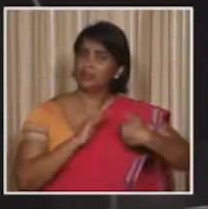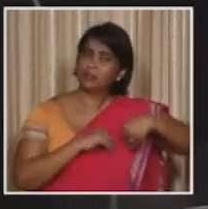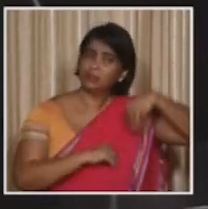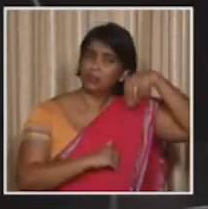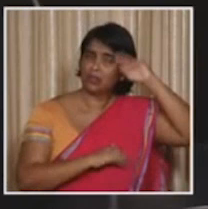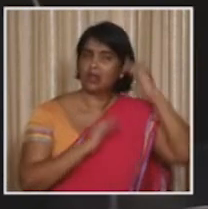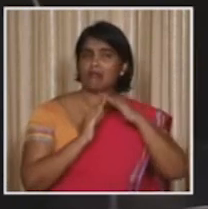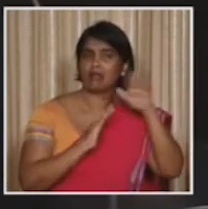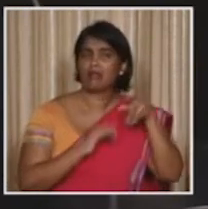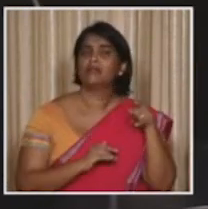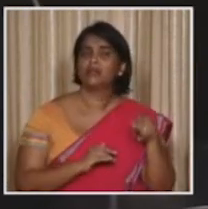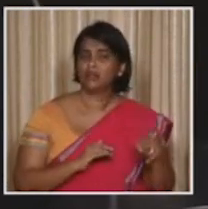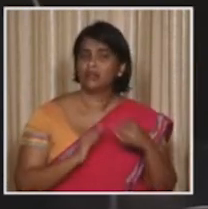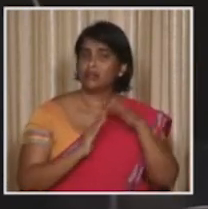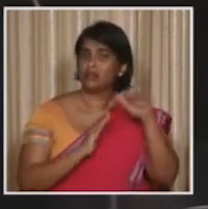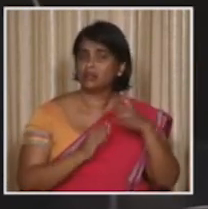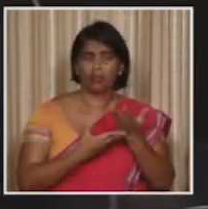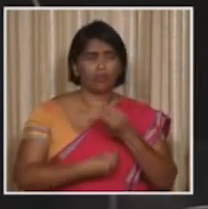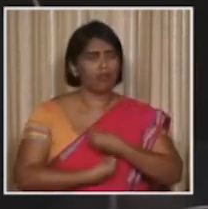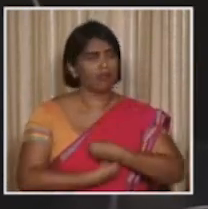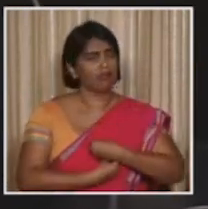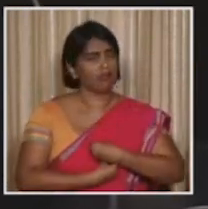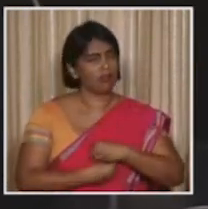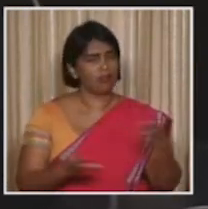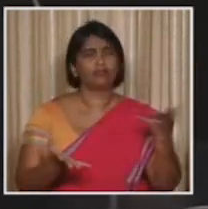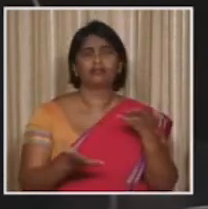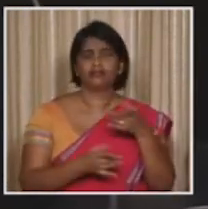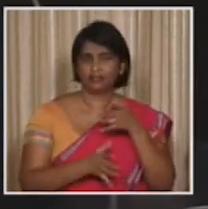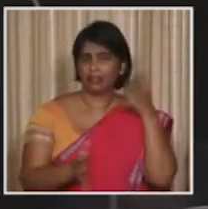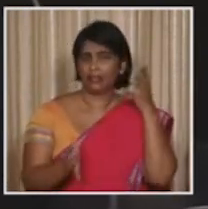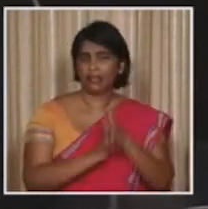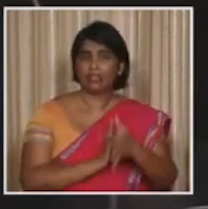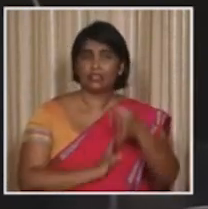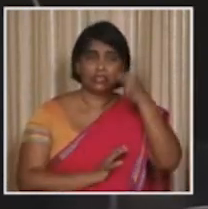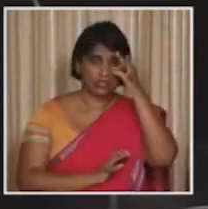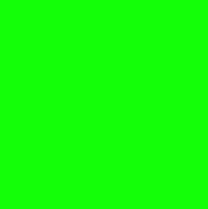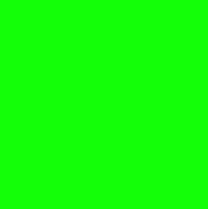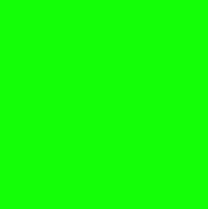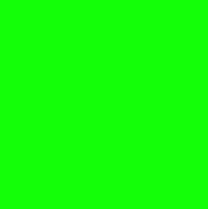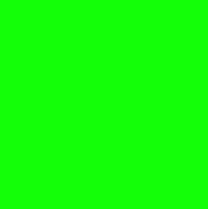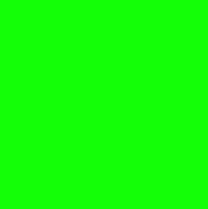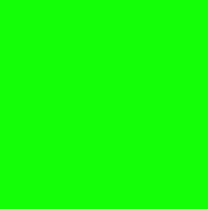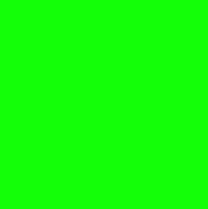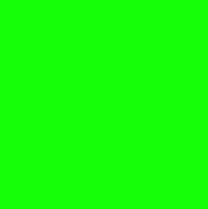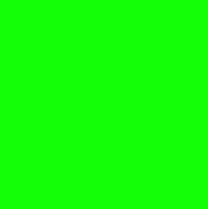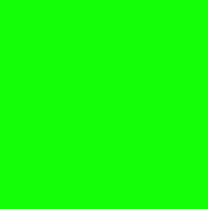கங்கணம் கட்டி நிற்கிறது. அவர்களுக்கு முண்டு கொடுக்கின்ற அமைச்சர்களும் கங்கணம் கட்டி நிற்கிறார்கள்.